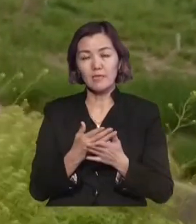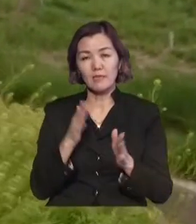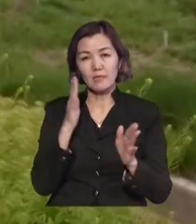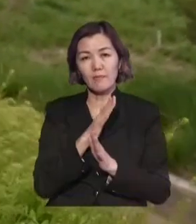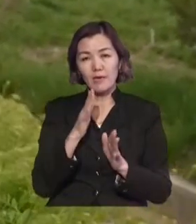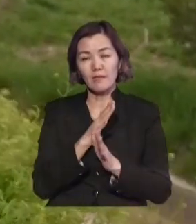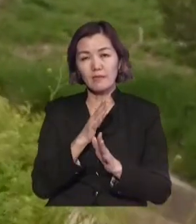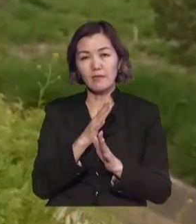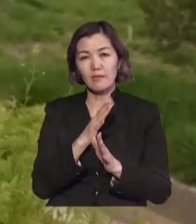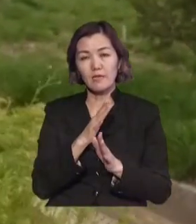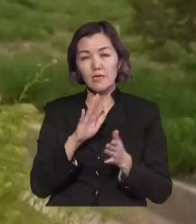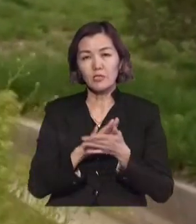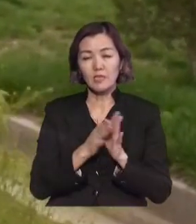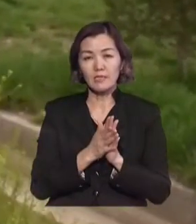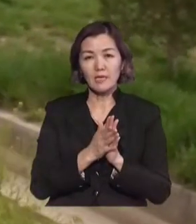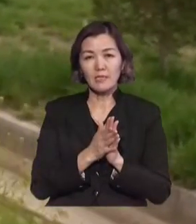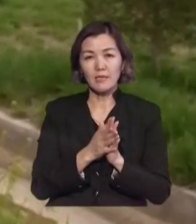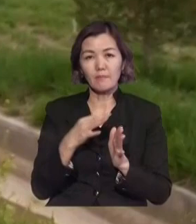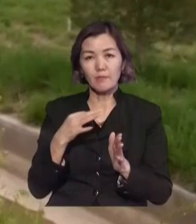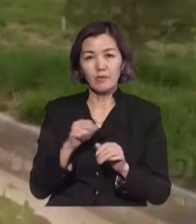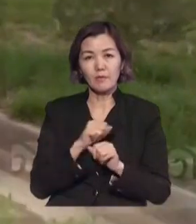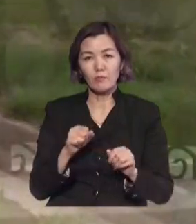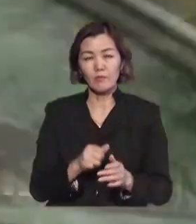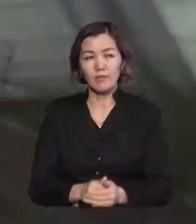мен экологияның жағдайына бейжай қарамаңыз.